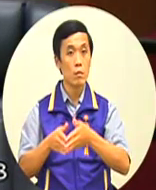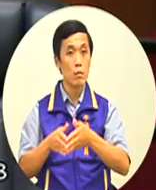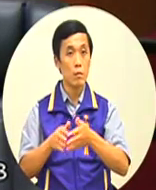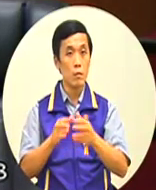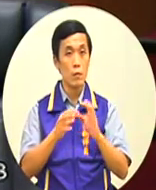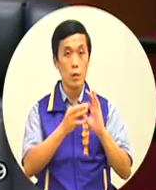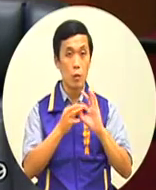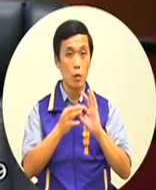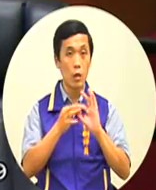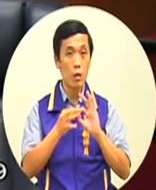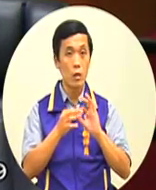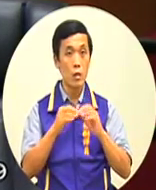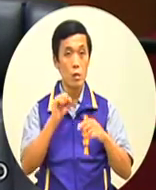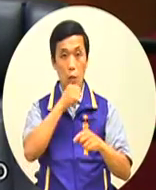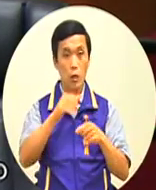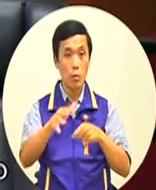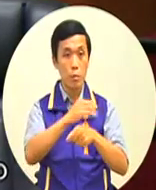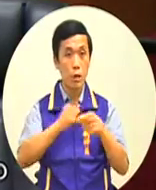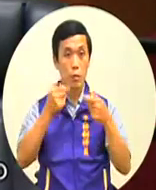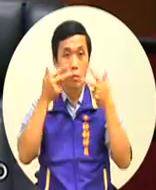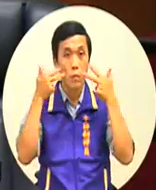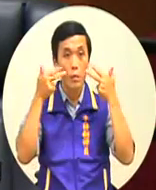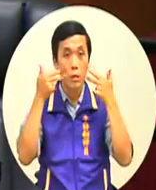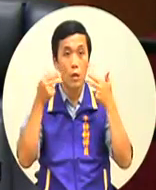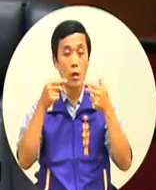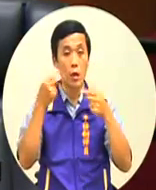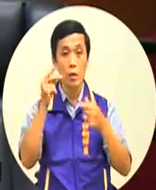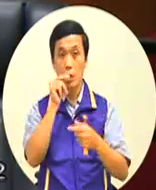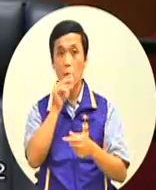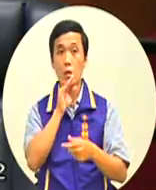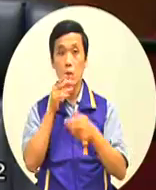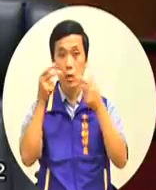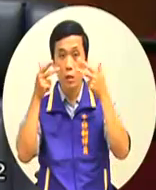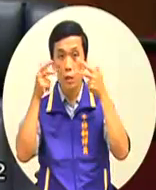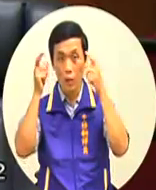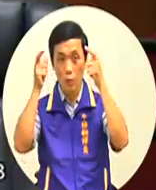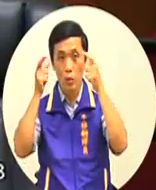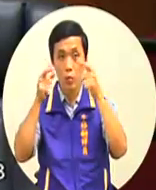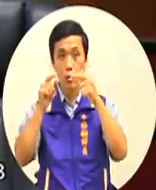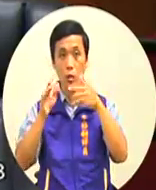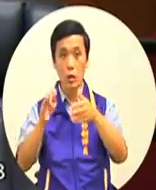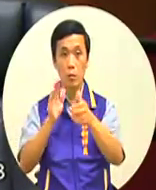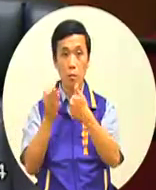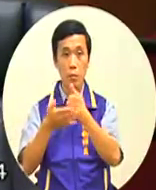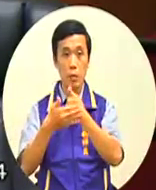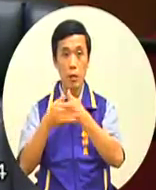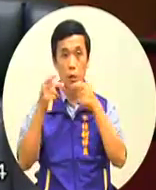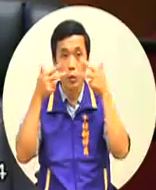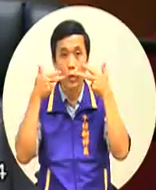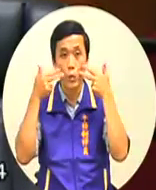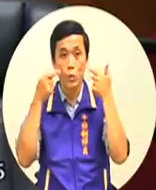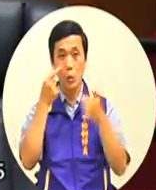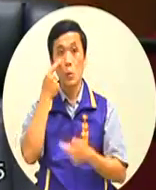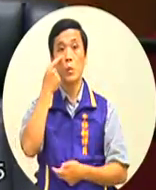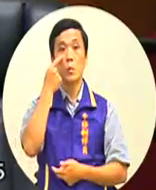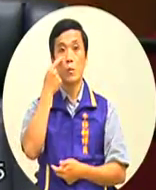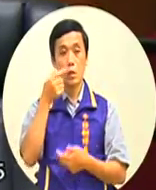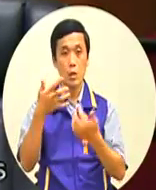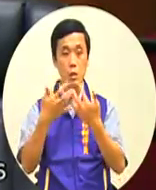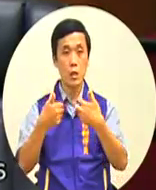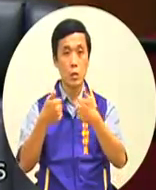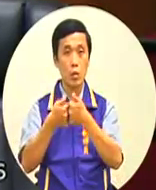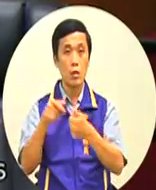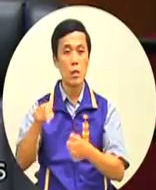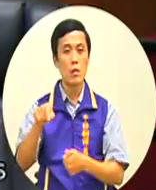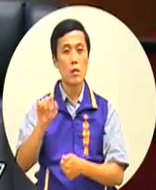原住民，甚至于我们高雄可以凸显所有原住民最好的机会，但是这